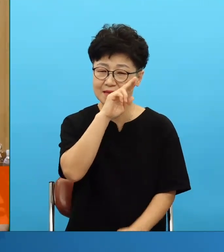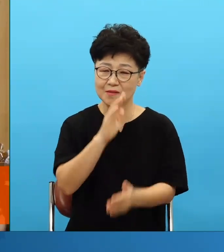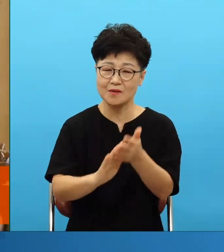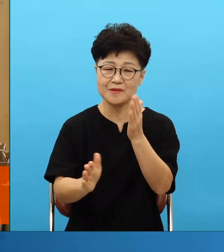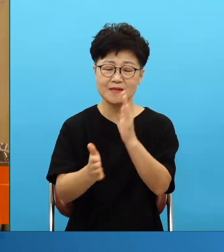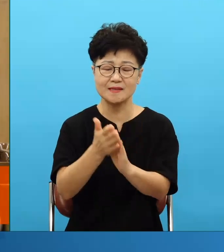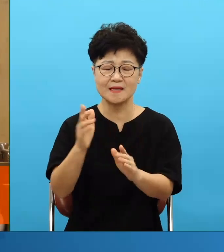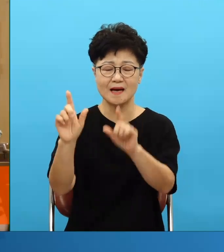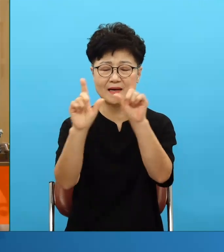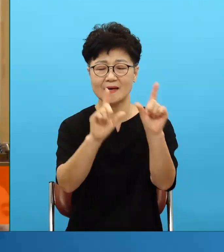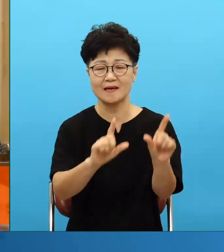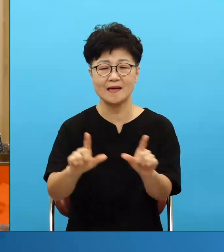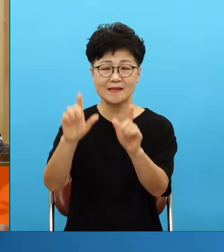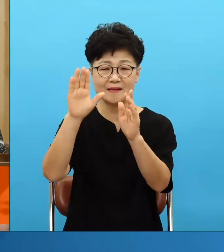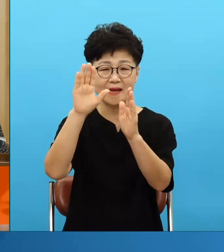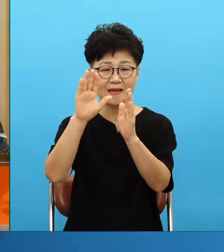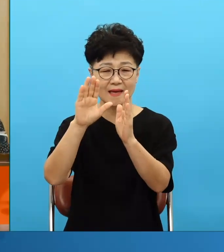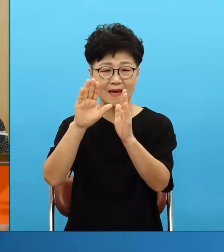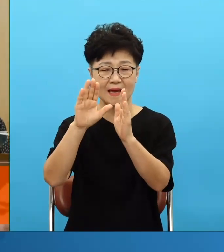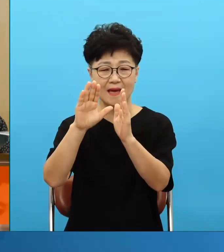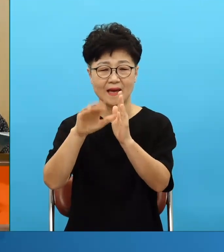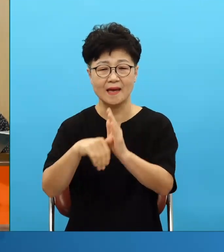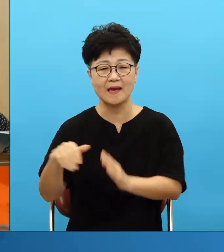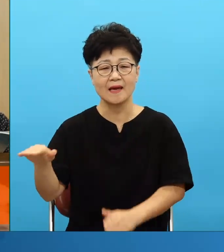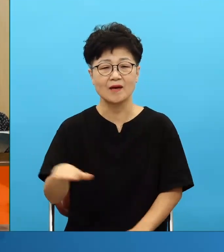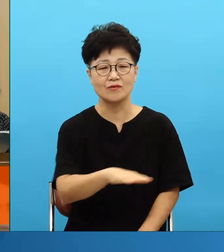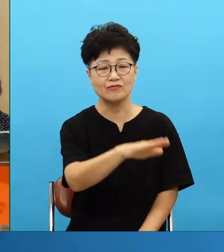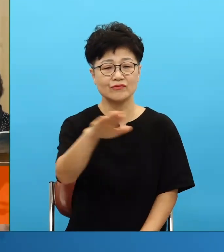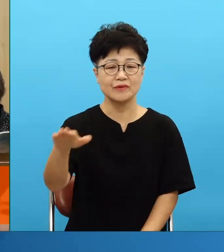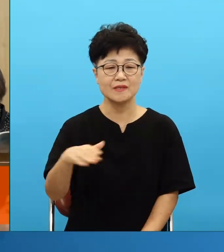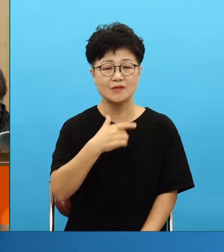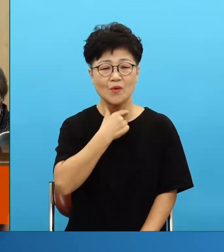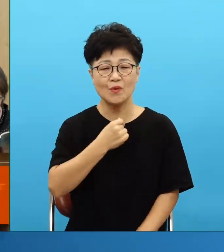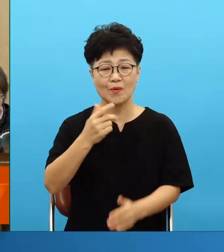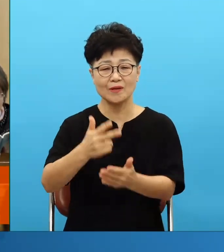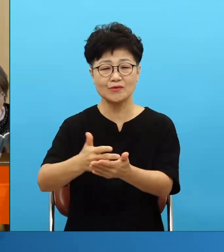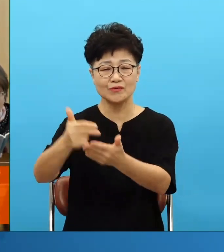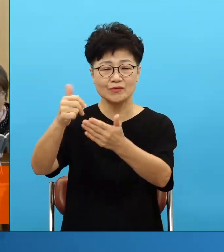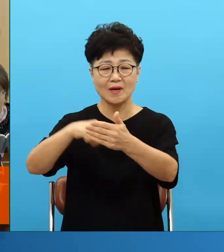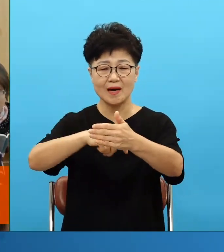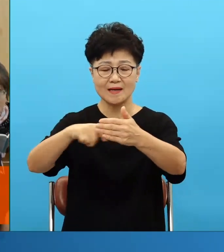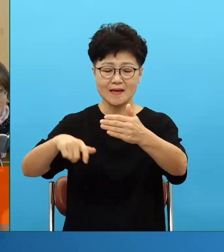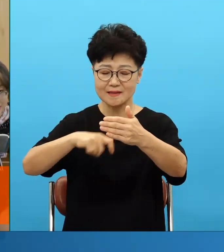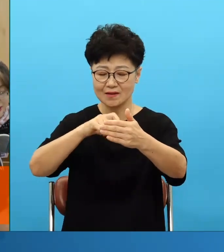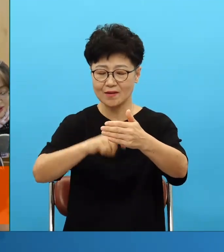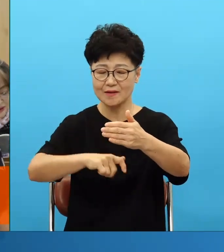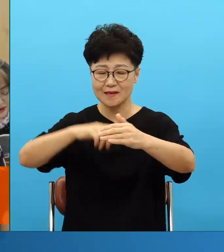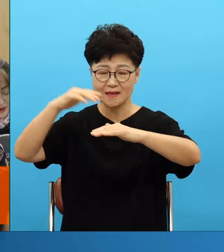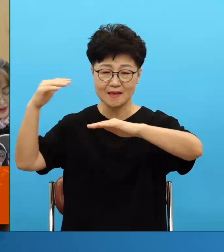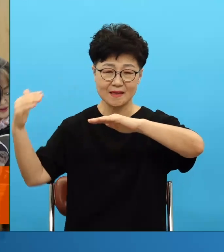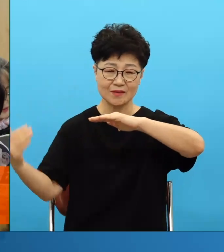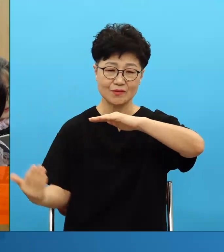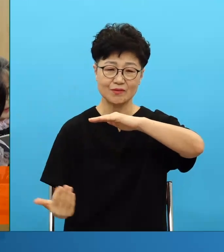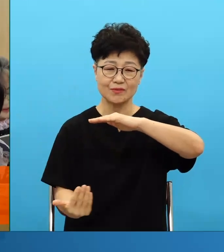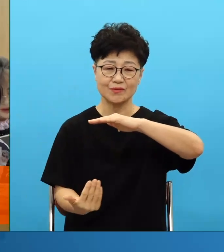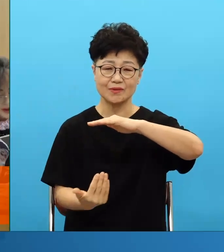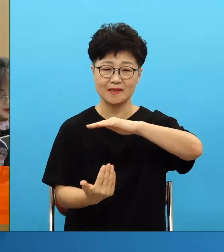의심 없이 살아갈 때에 우리 소원 주 안에서